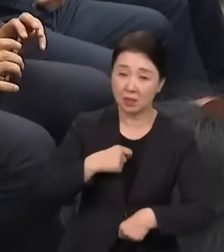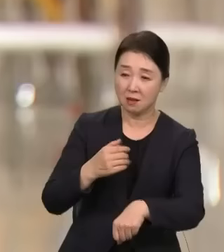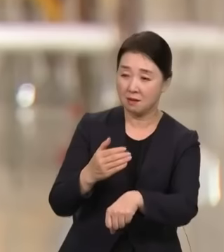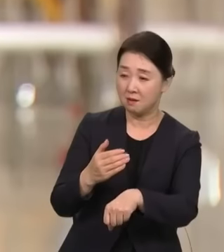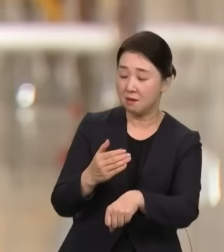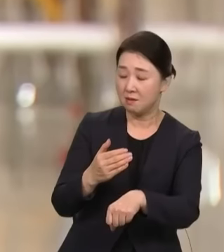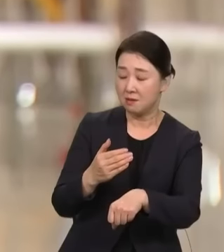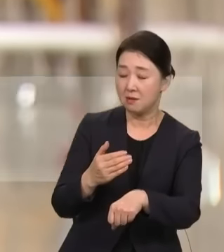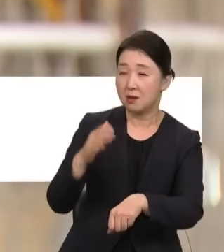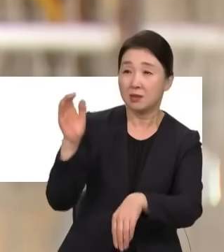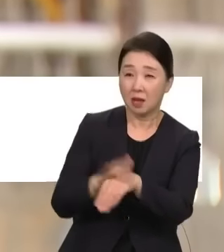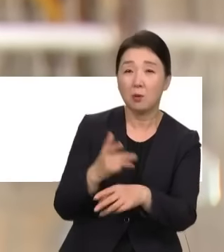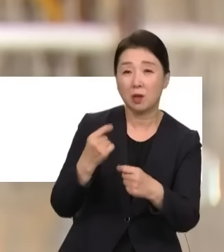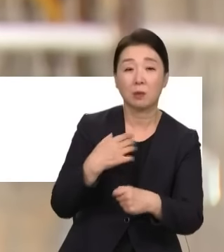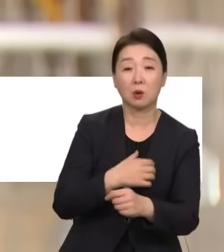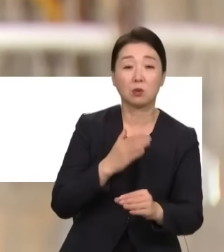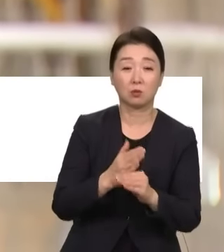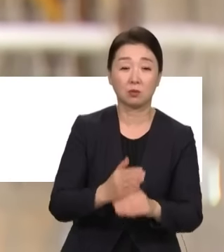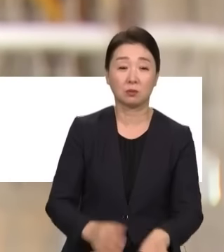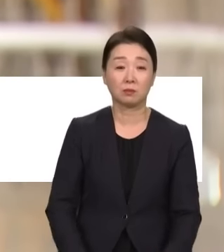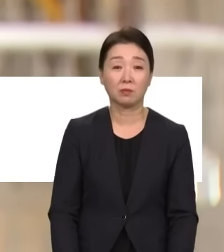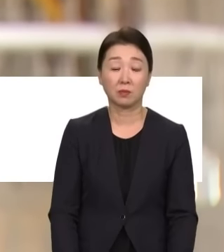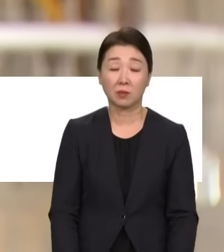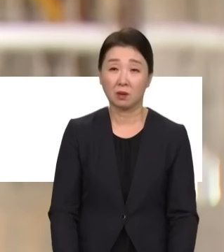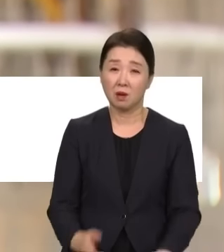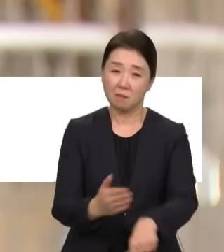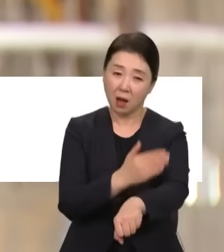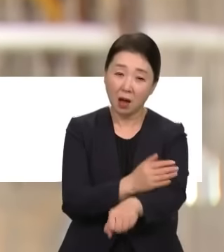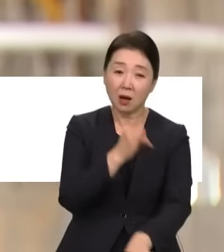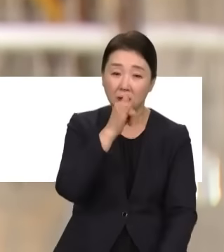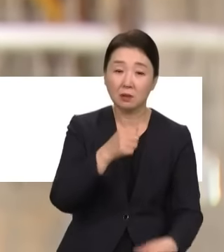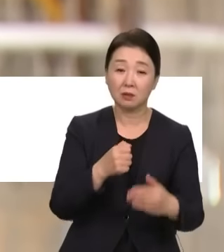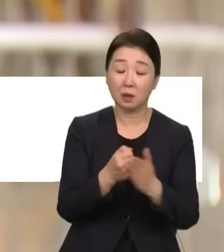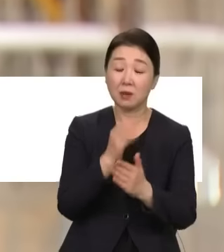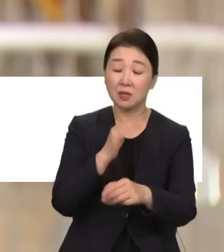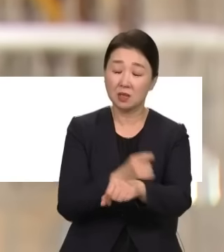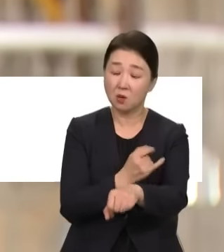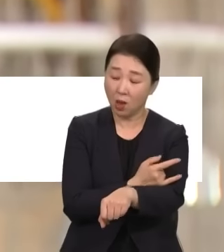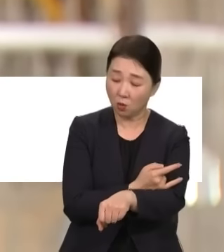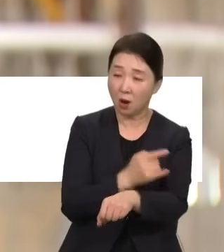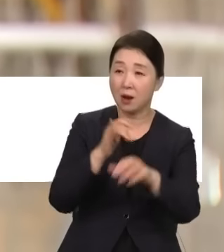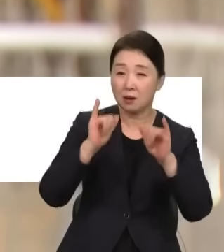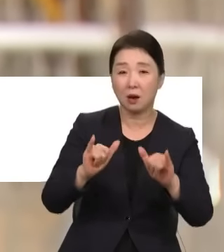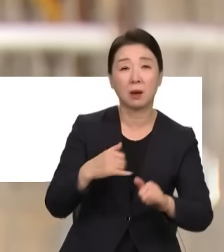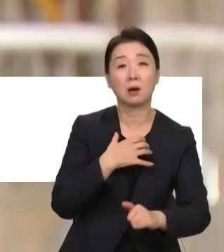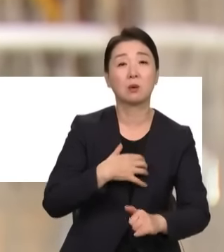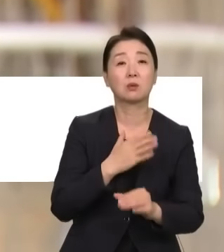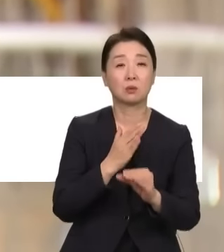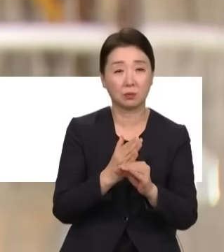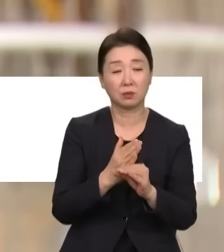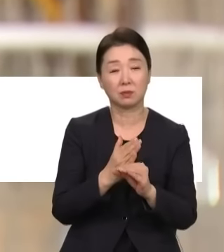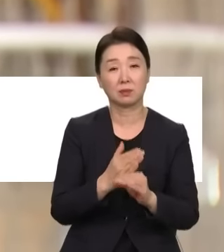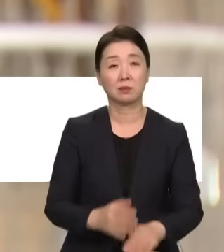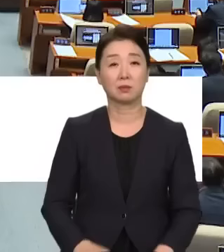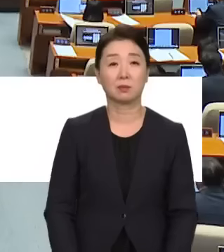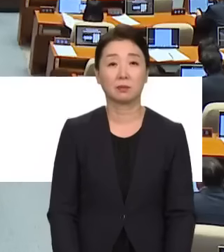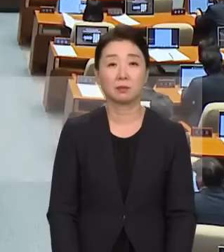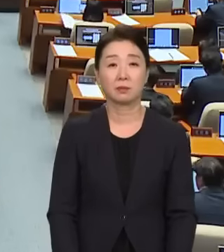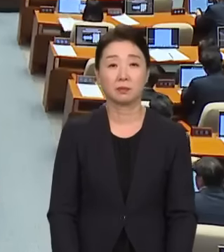나타냈습니다. 잘못된 프레임으로 진실을 왜곡하려고 하는 시도가 아니겠느냐 그런 우려가 현실화되는 것 같아서 많이 좀